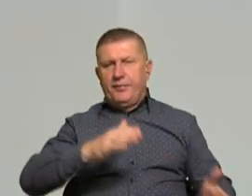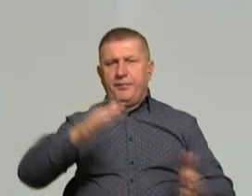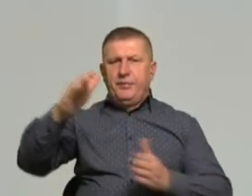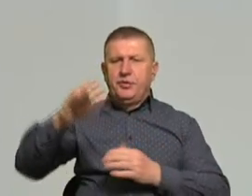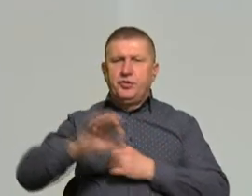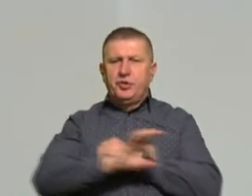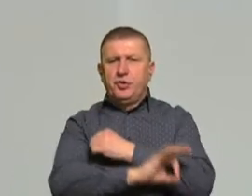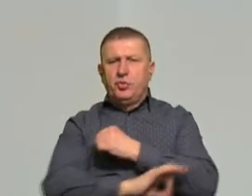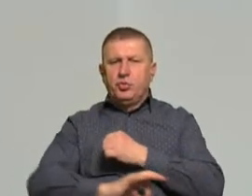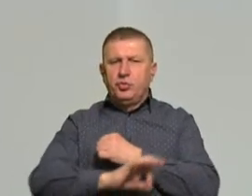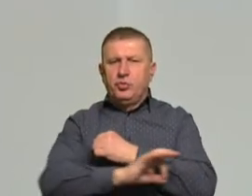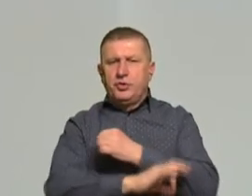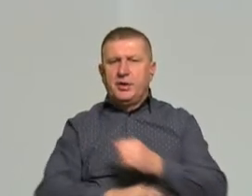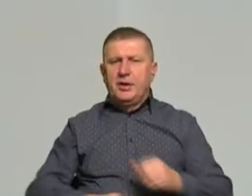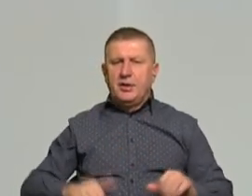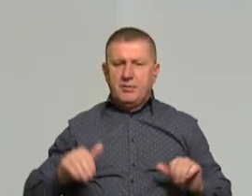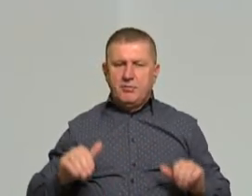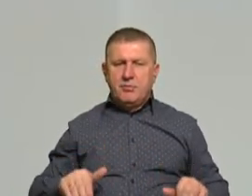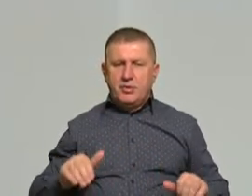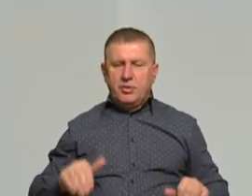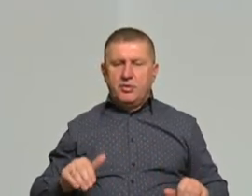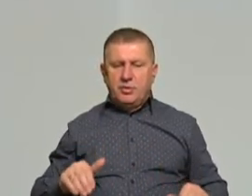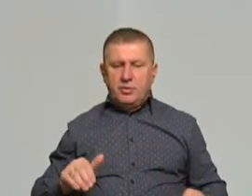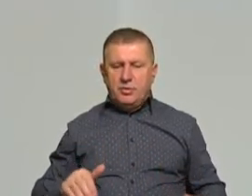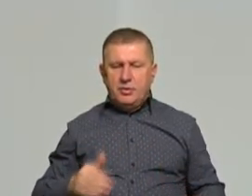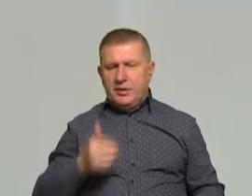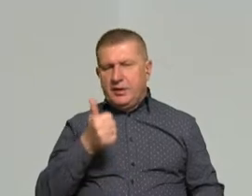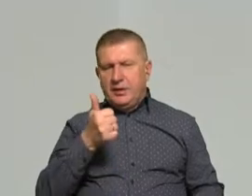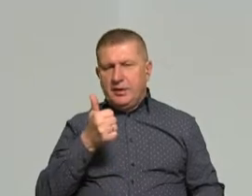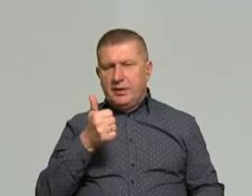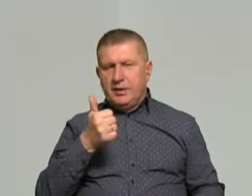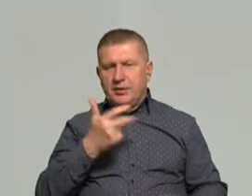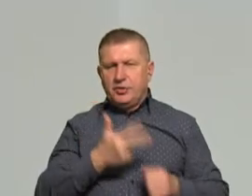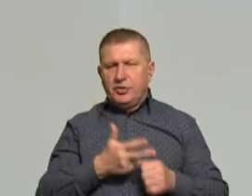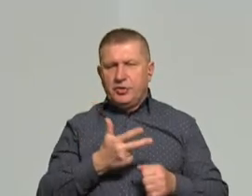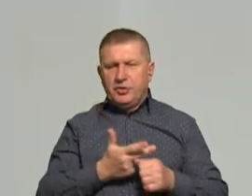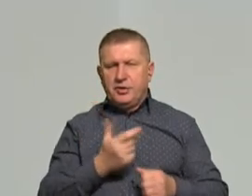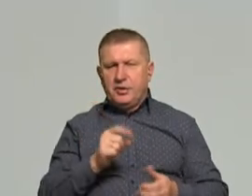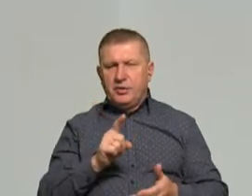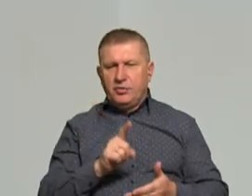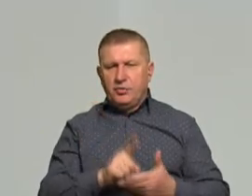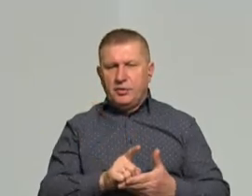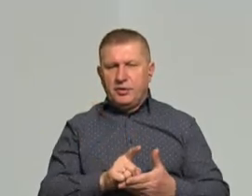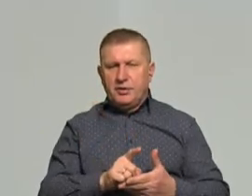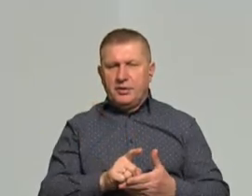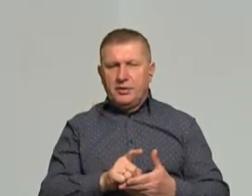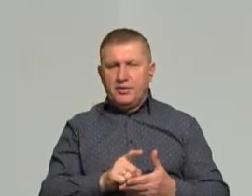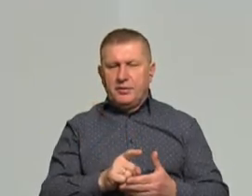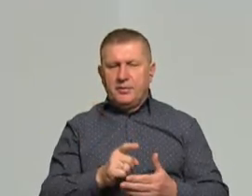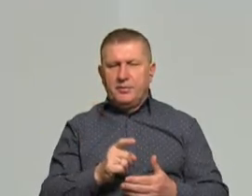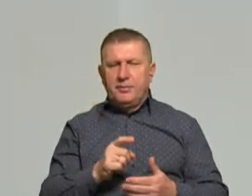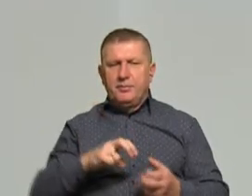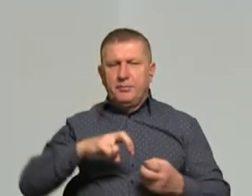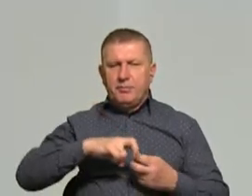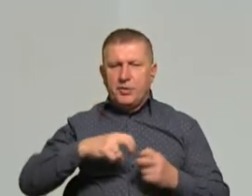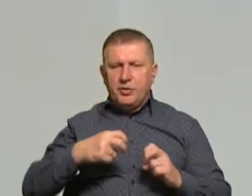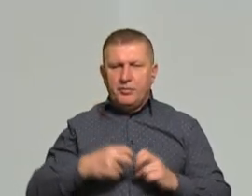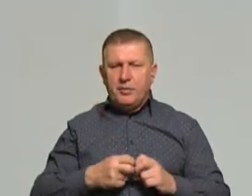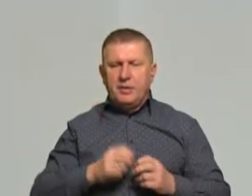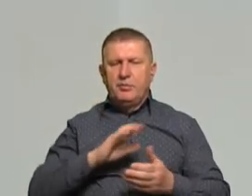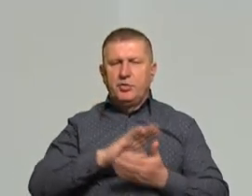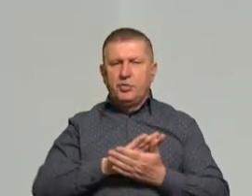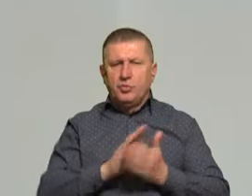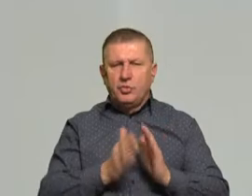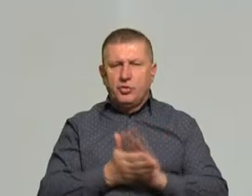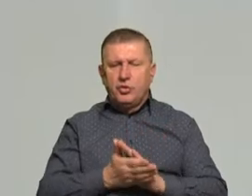tym obawiam się, że mogę się w tę minutę 30 nie zmieścić, ale przestanę gadać i powiem. Problem oczywiście bardzo